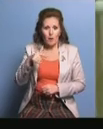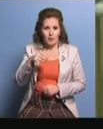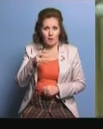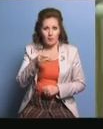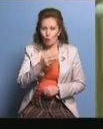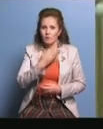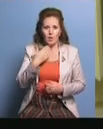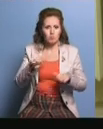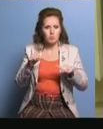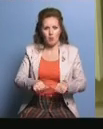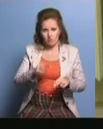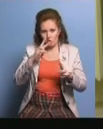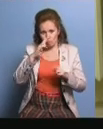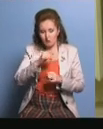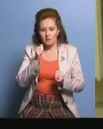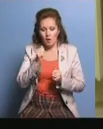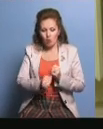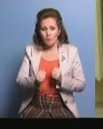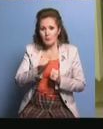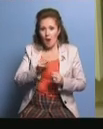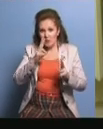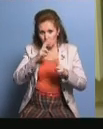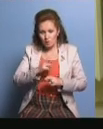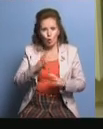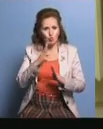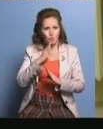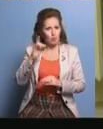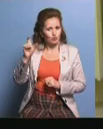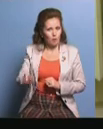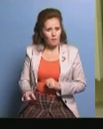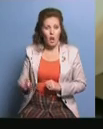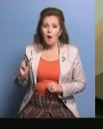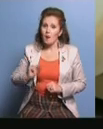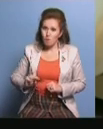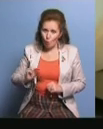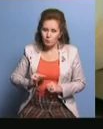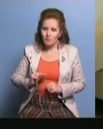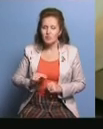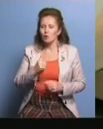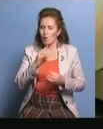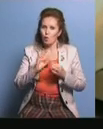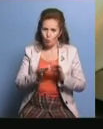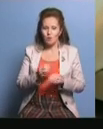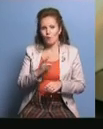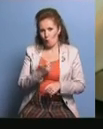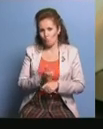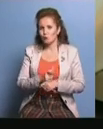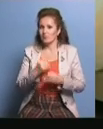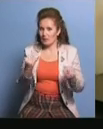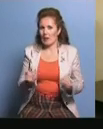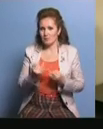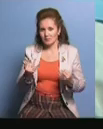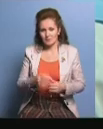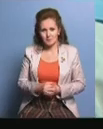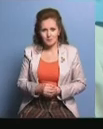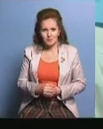на ошибку. За каждой экспертизой судьба человека. Работать, говорят генетики, хотя и сложно, но очень интересно.